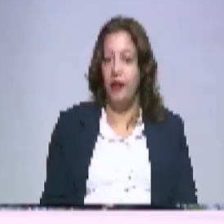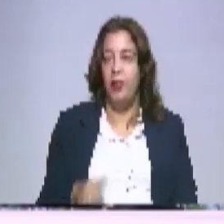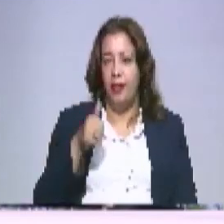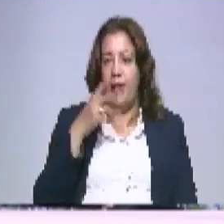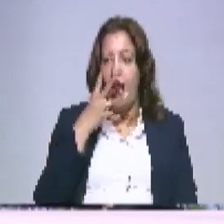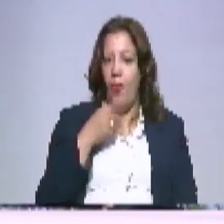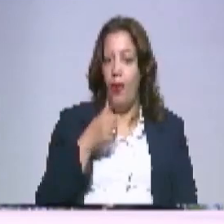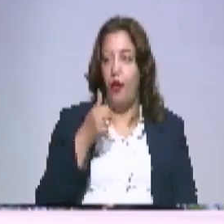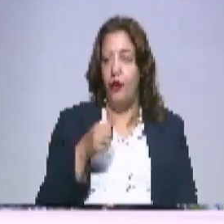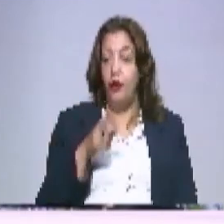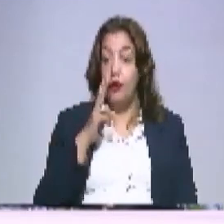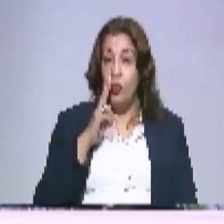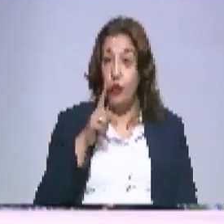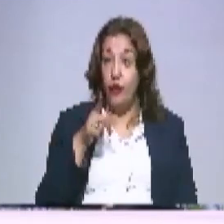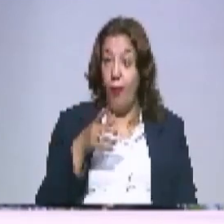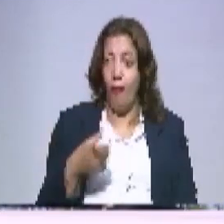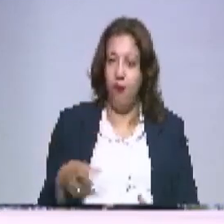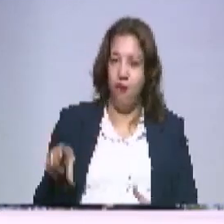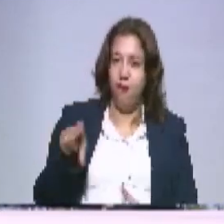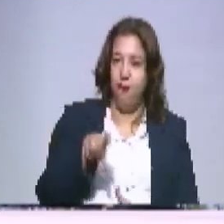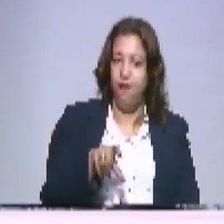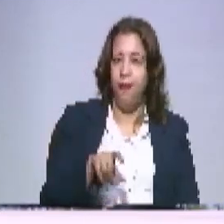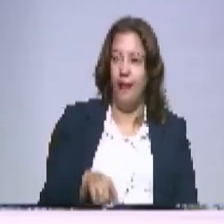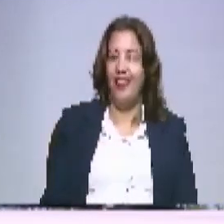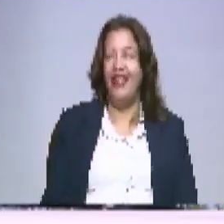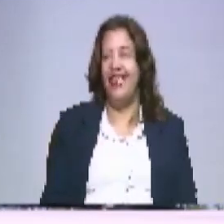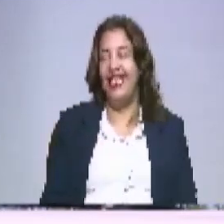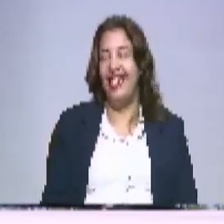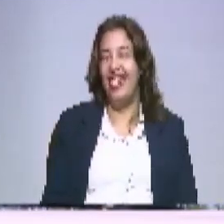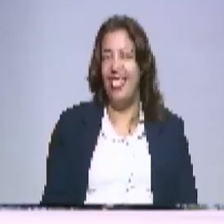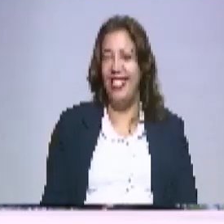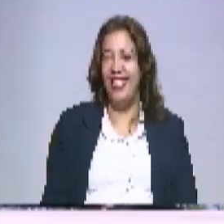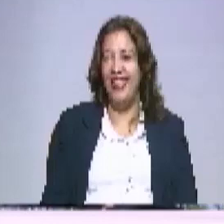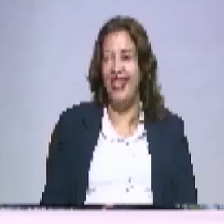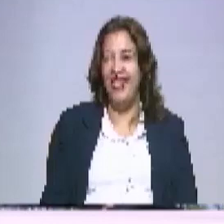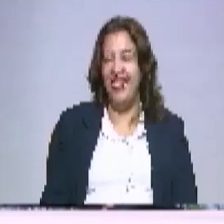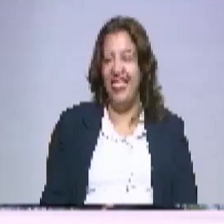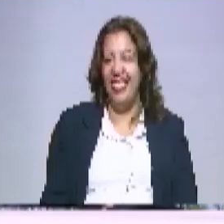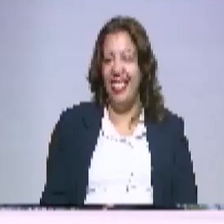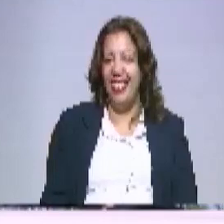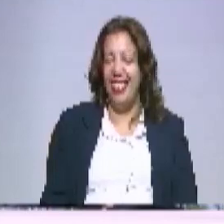حلوه. ماشي يا ميخا، مش انت اللي قلت لي بتحب الكرفس؟ اهو الكرفس اهو.